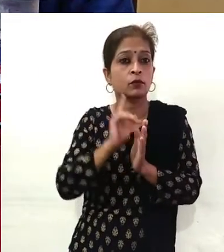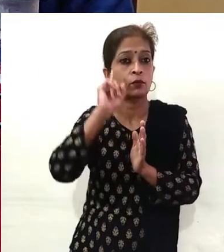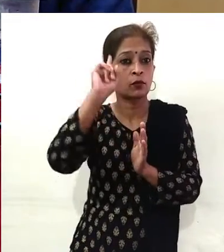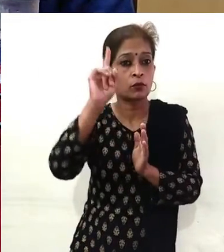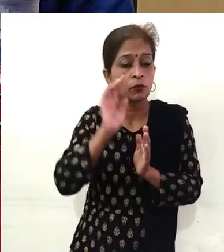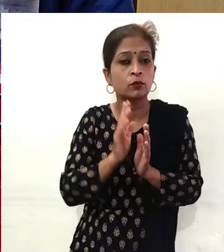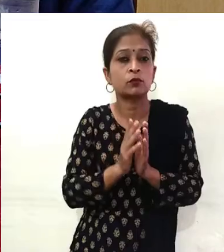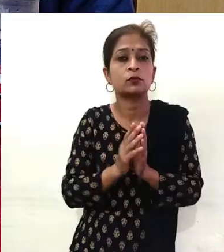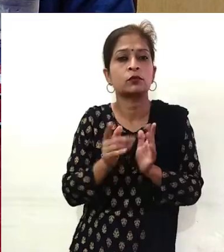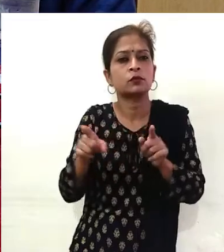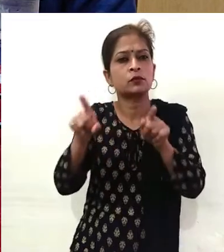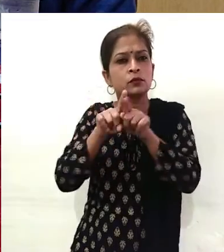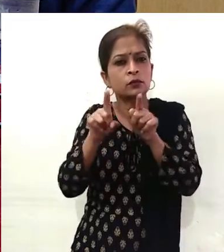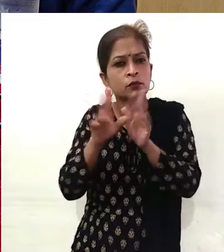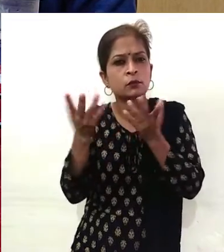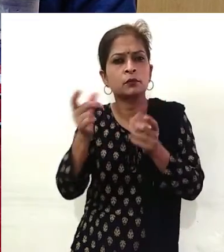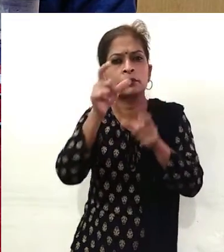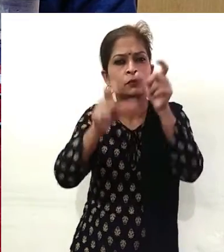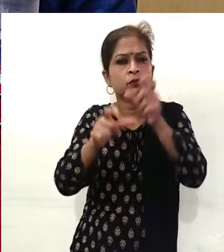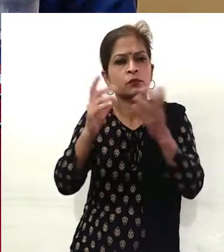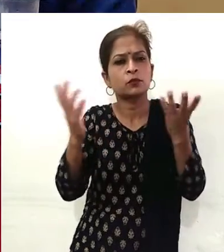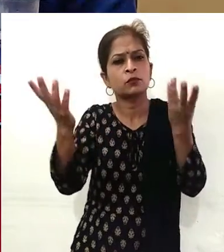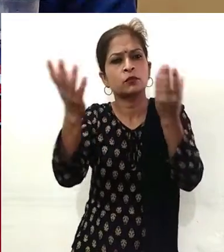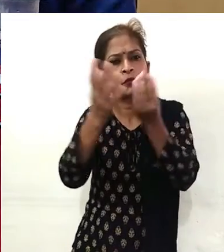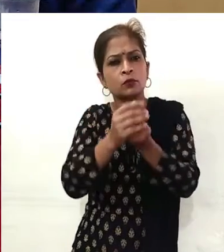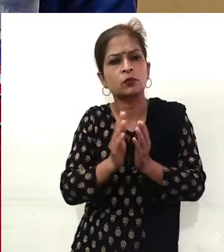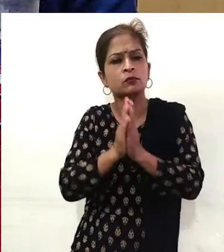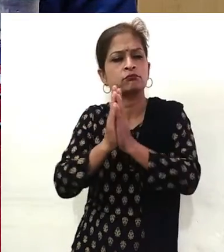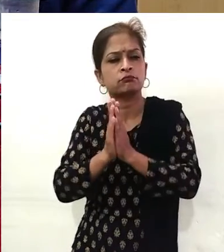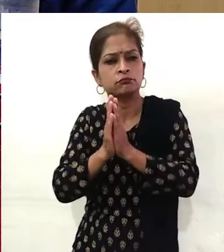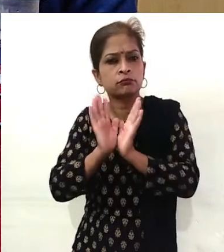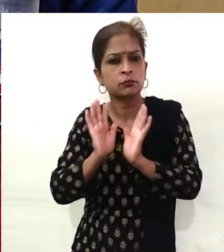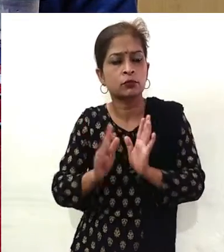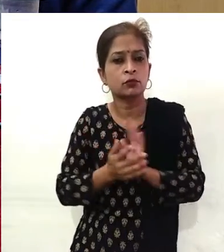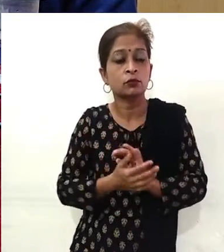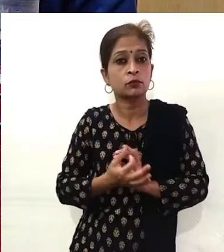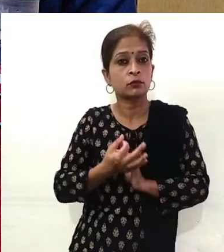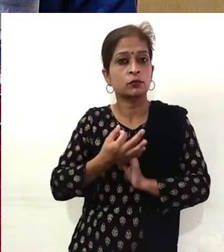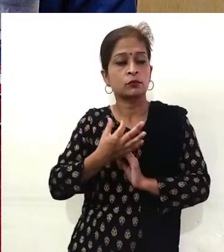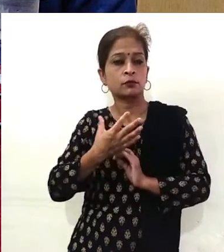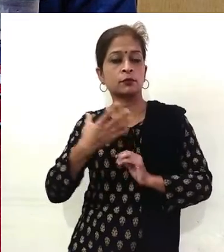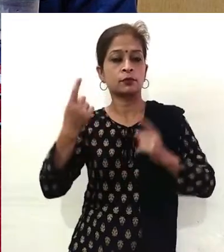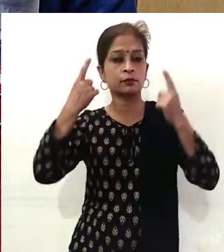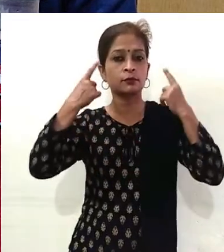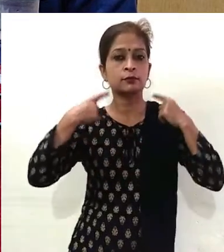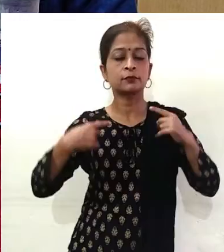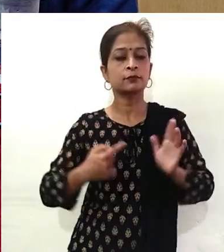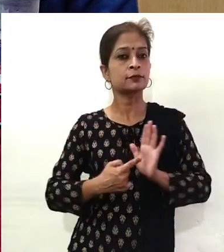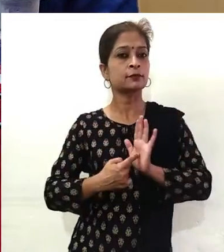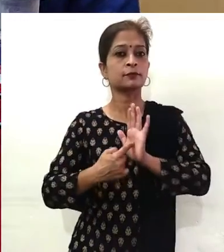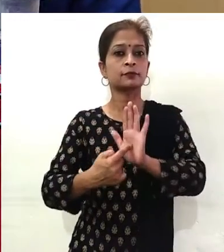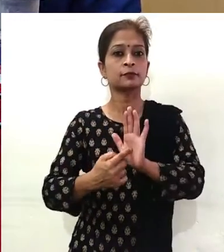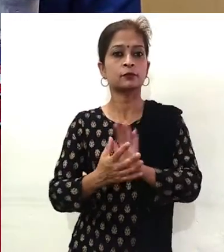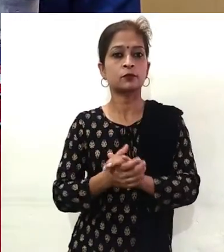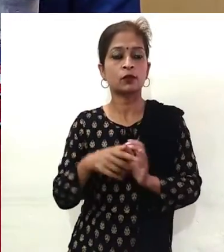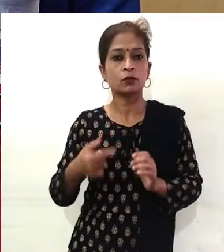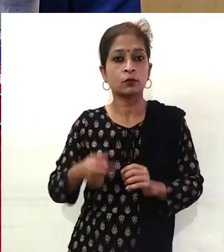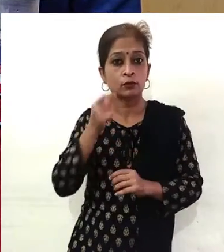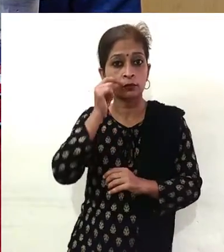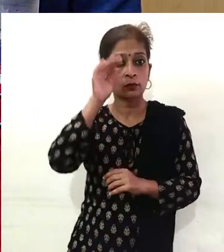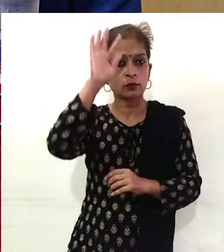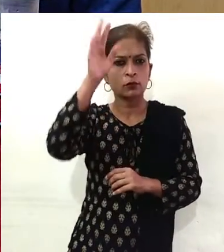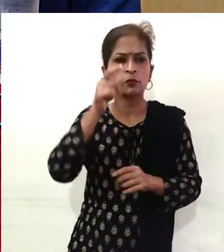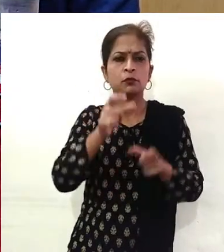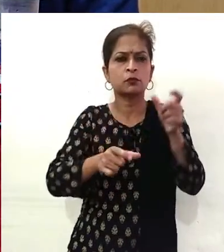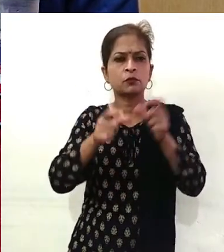देवता के रूप में सबरों द्वारा पूजा जाता हूँ, और दिव्य रूप का दर्शन हुआ। तो राजा ने हर तरफ अपने